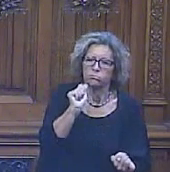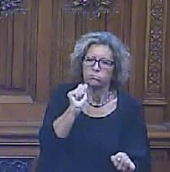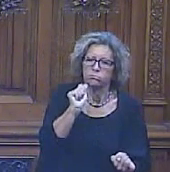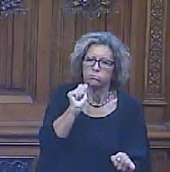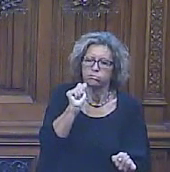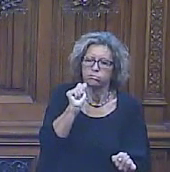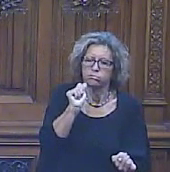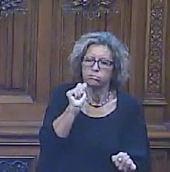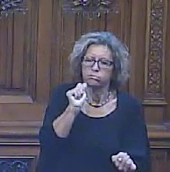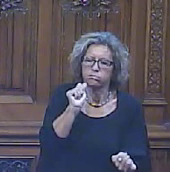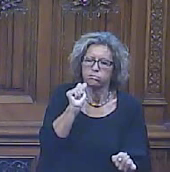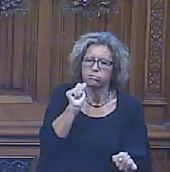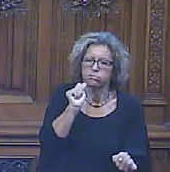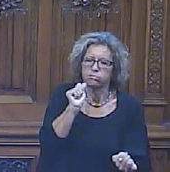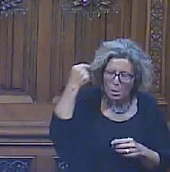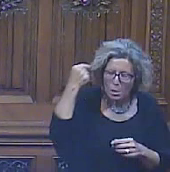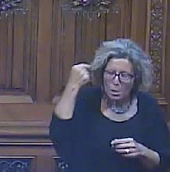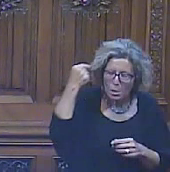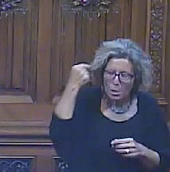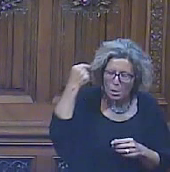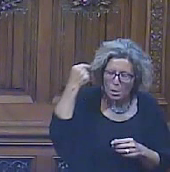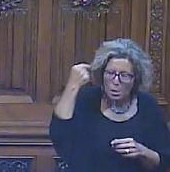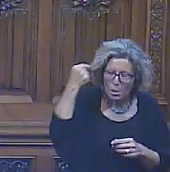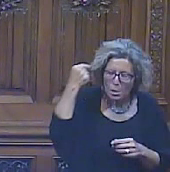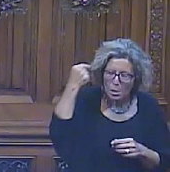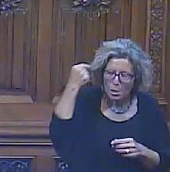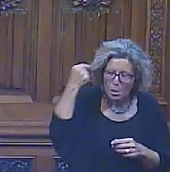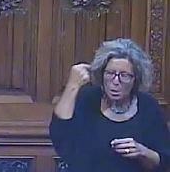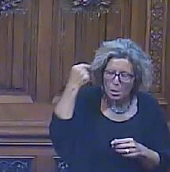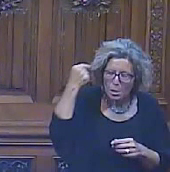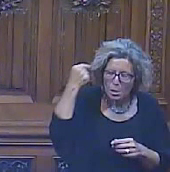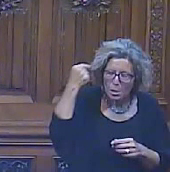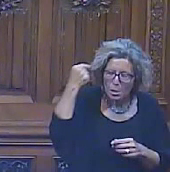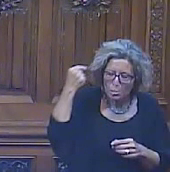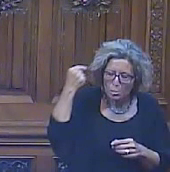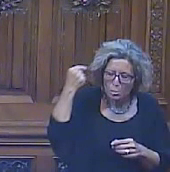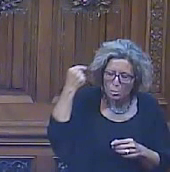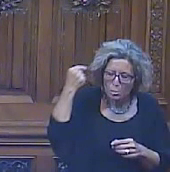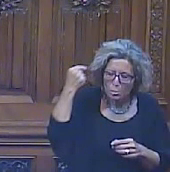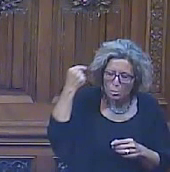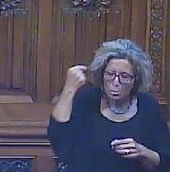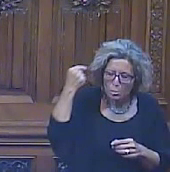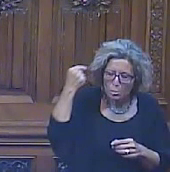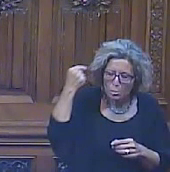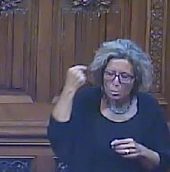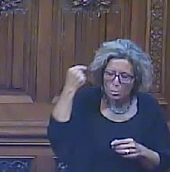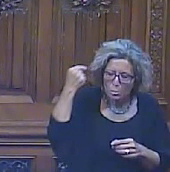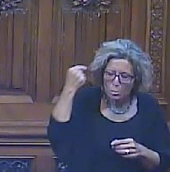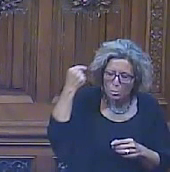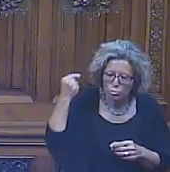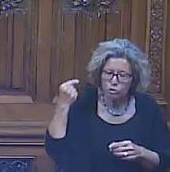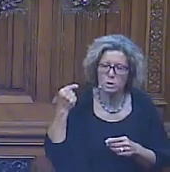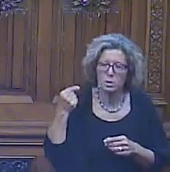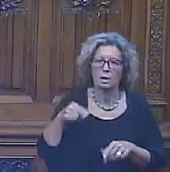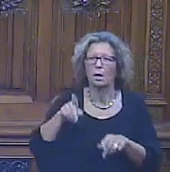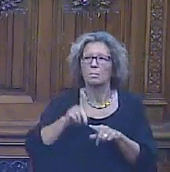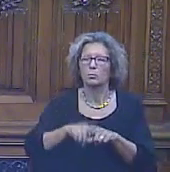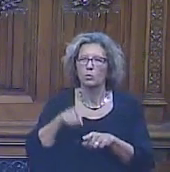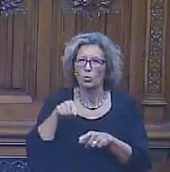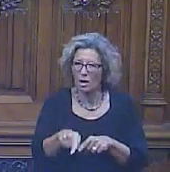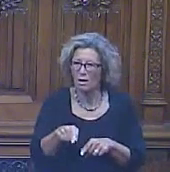einen Sommer der Solidarität erleben, weil wir einen Sommer des Aufbruchs erleben und